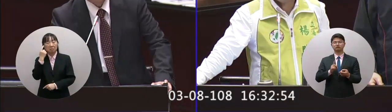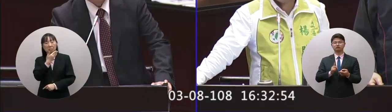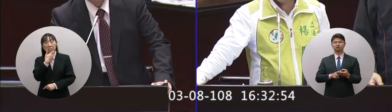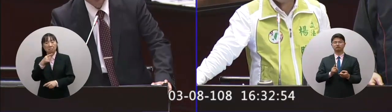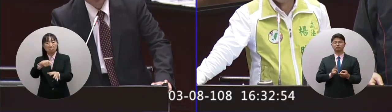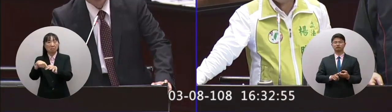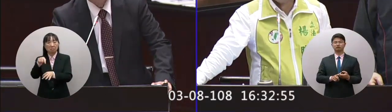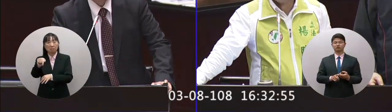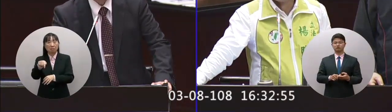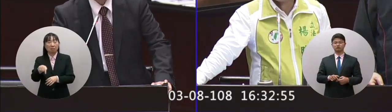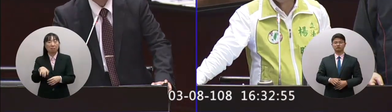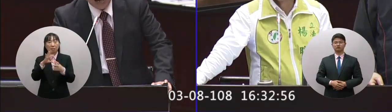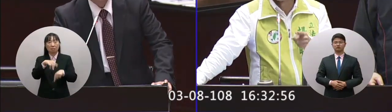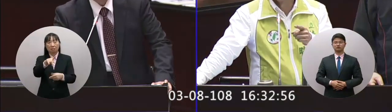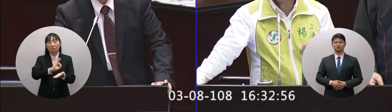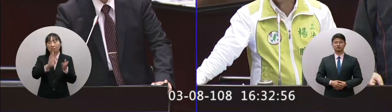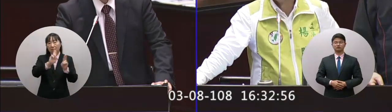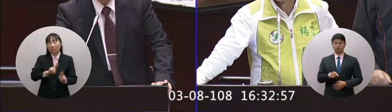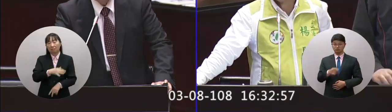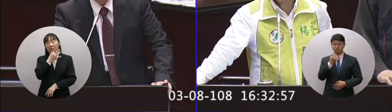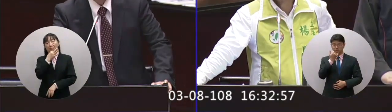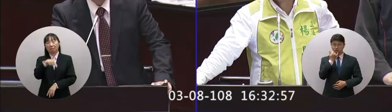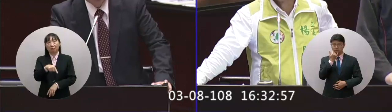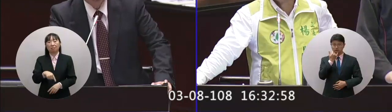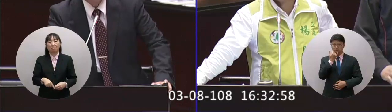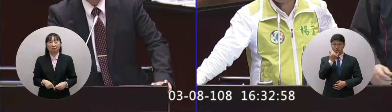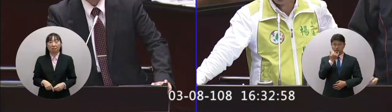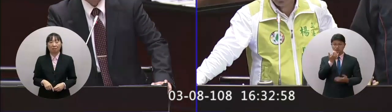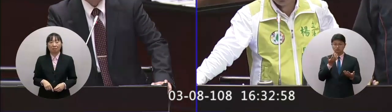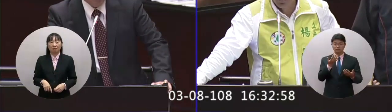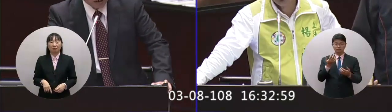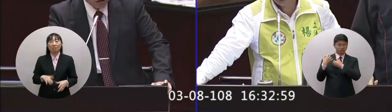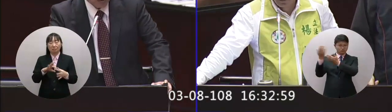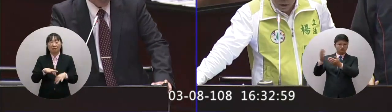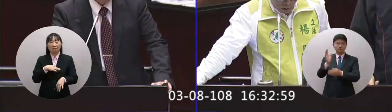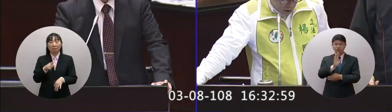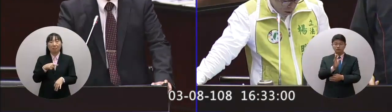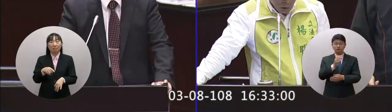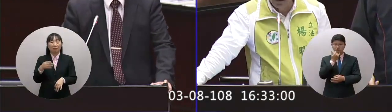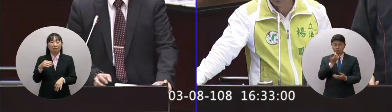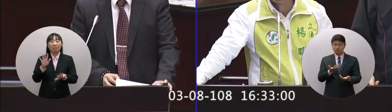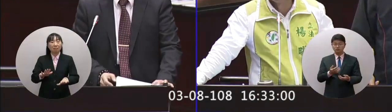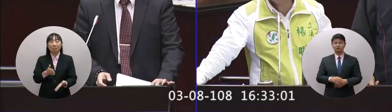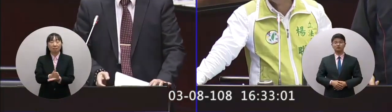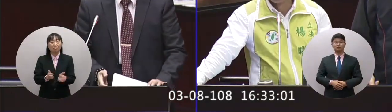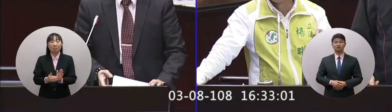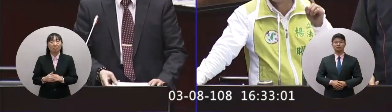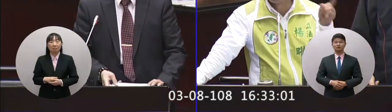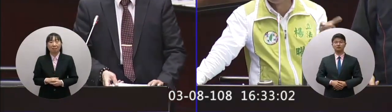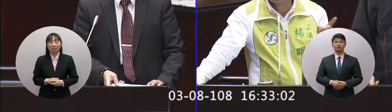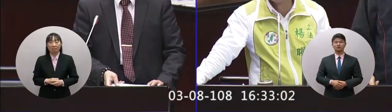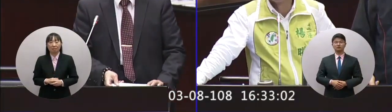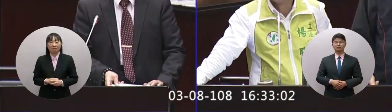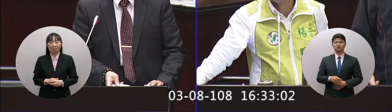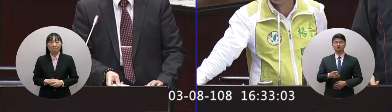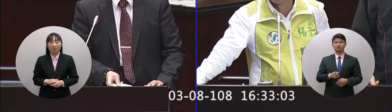样造成他们用电的 可以 安心， 可以吧？ 那这个部分我们已经检讨过了，目前就不考虑。 好， 还有 就是